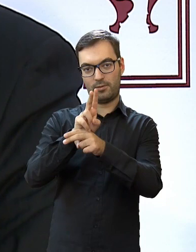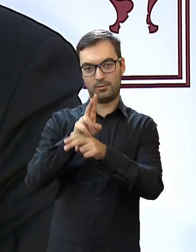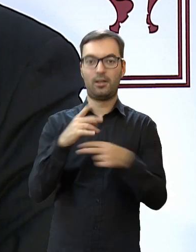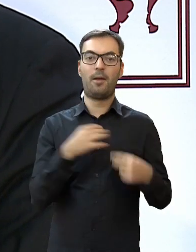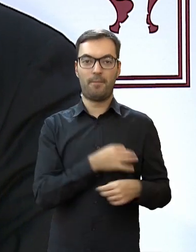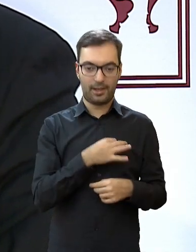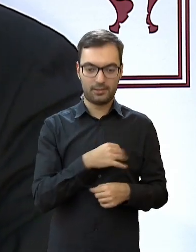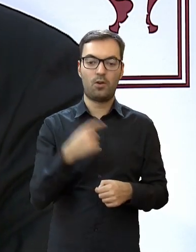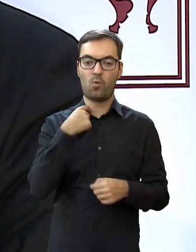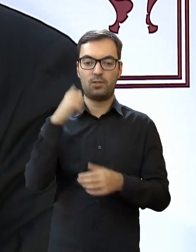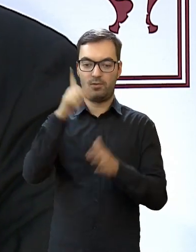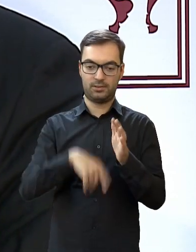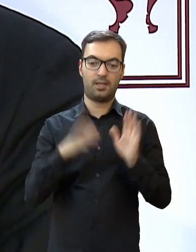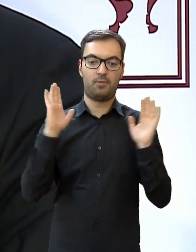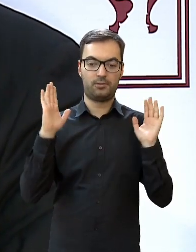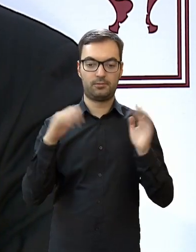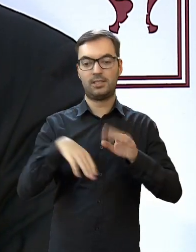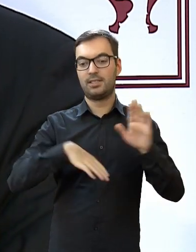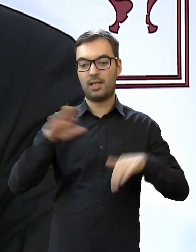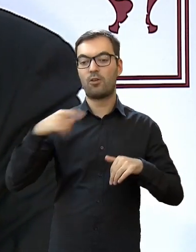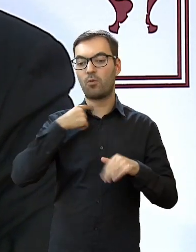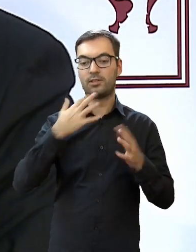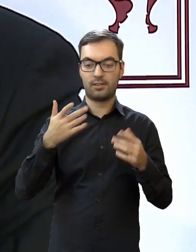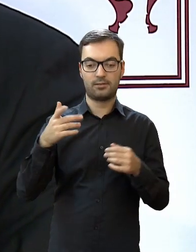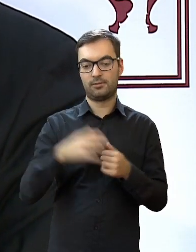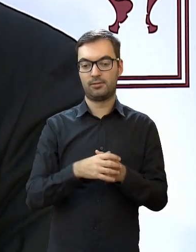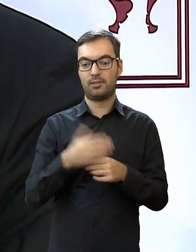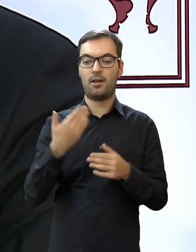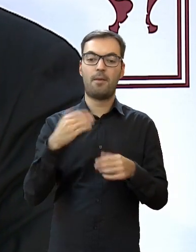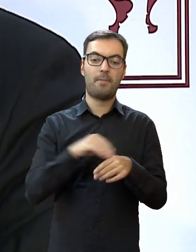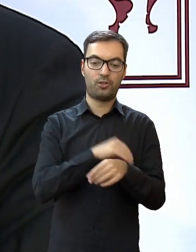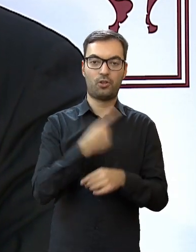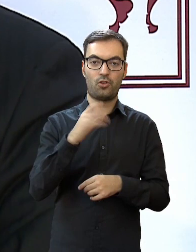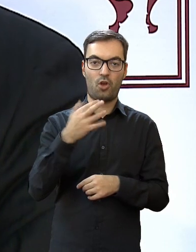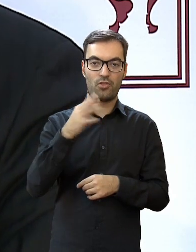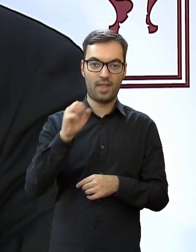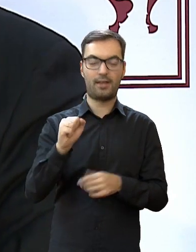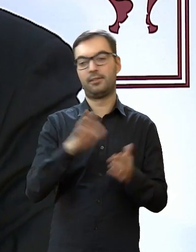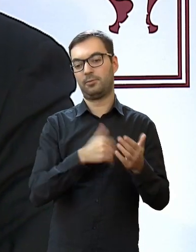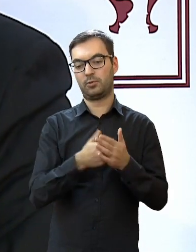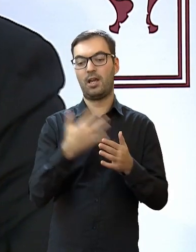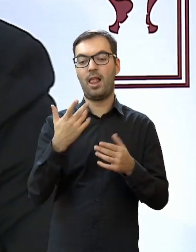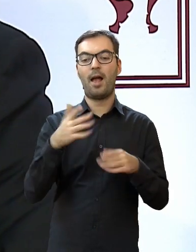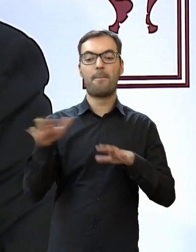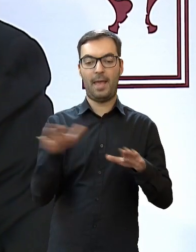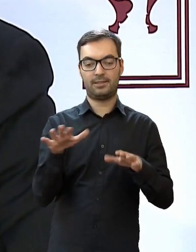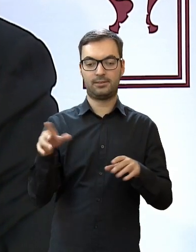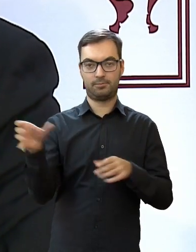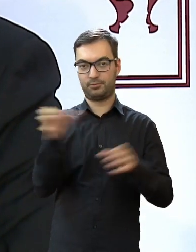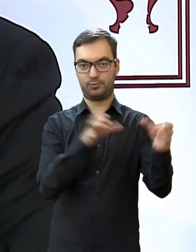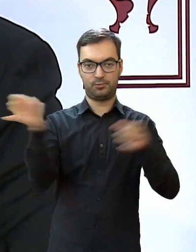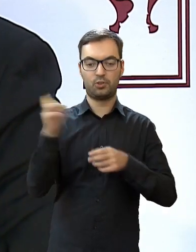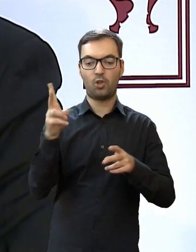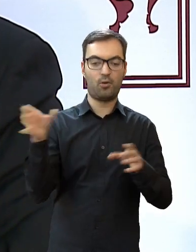głosował na określoną listę, a później w zależności od odzyskanych głosów, metodą Donta na przykład, ustalano ile mandatów z danej listy w danym okręgu